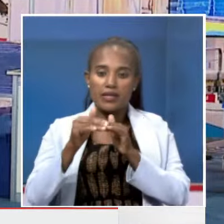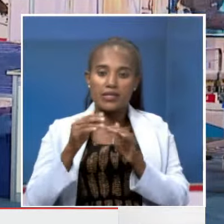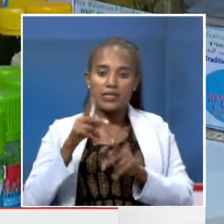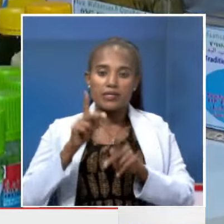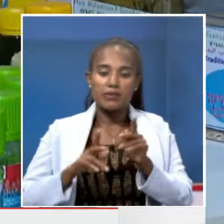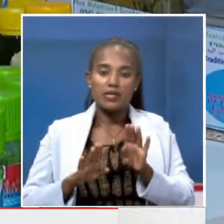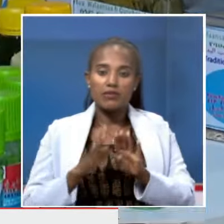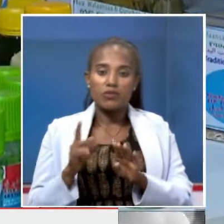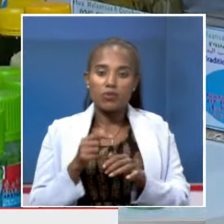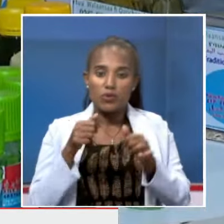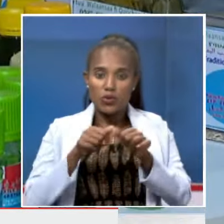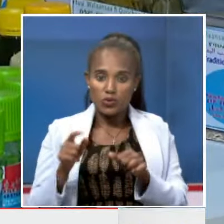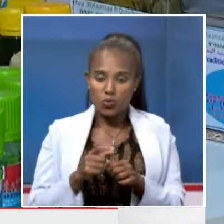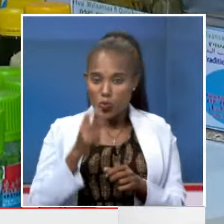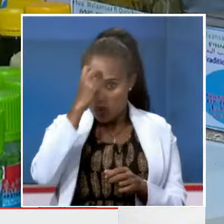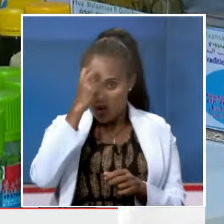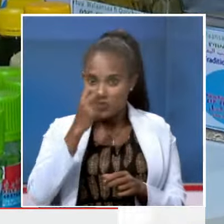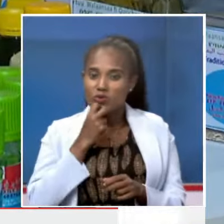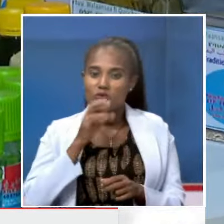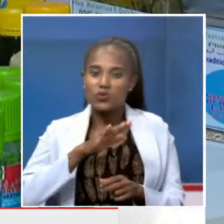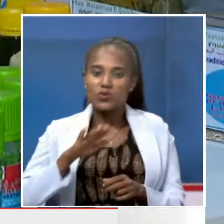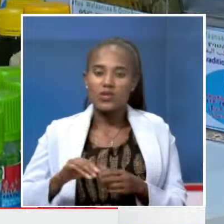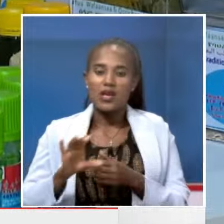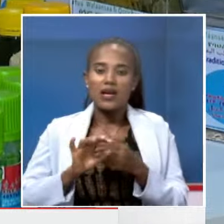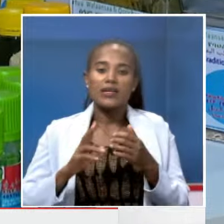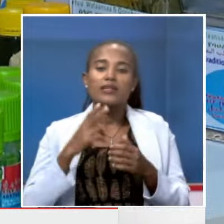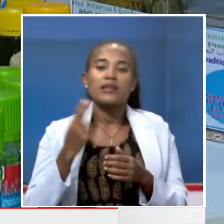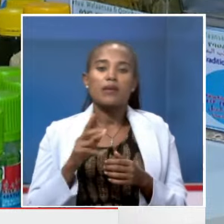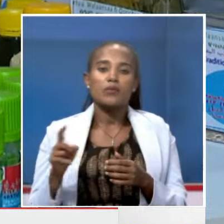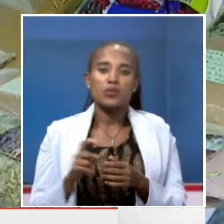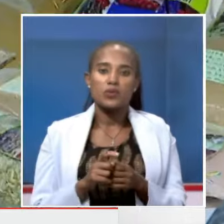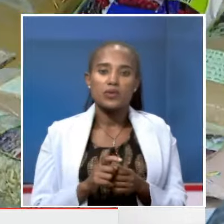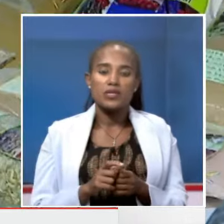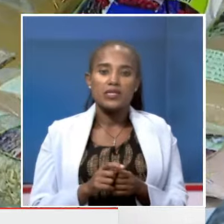ክፍት ሆኖ የሚቆይ ሲሆን ወላጆች ልጆቻቸውን ለሀገር ጠቃሚ የሆኑ